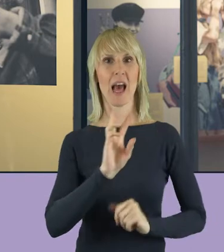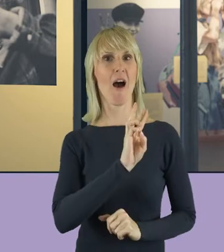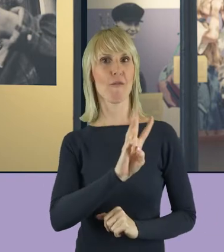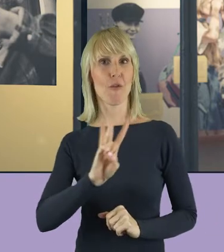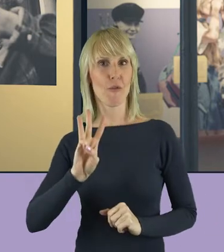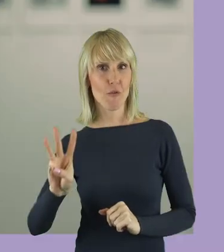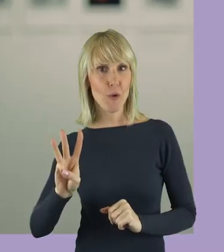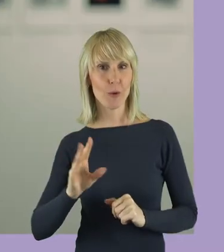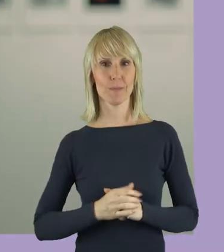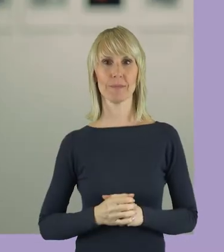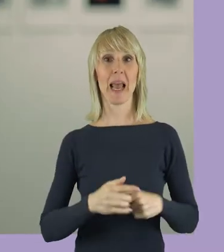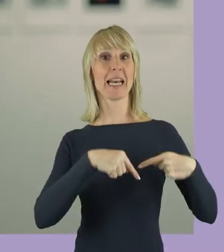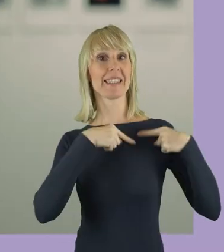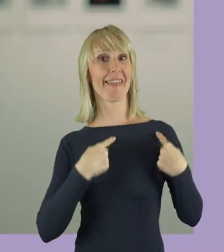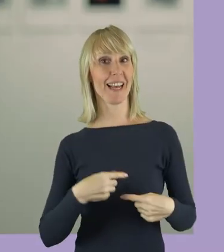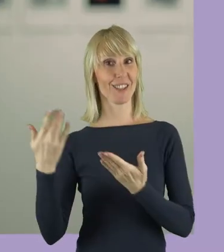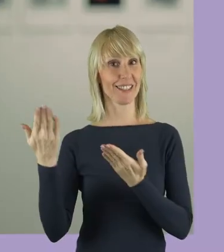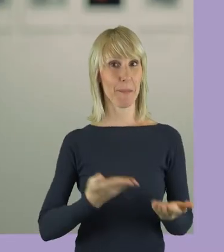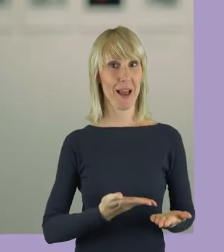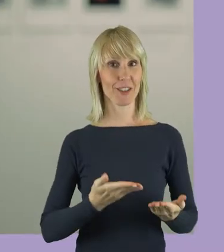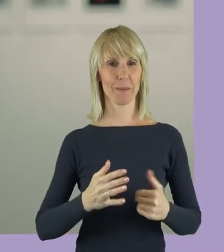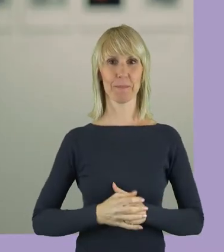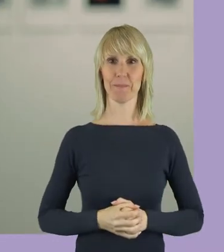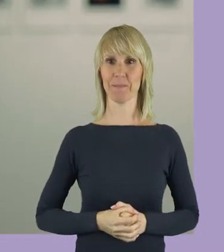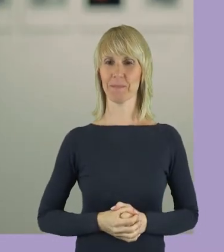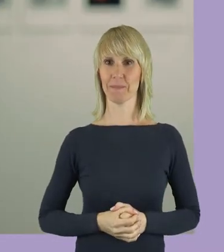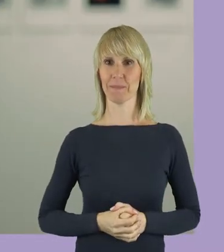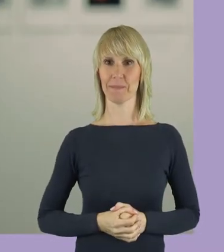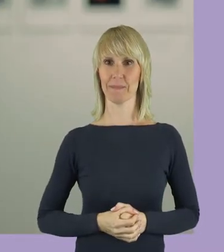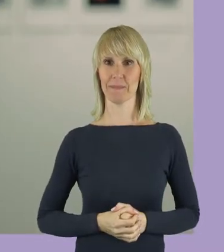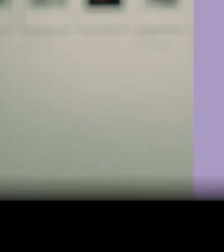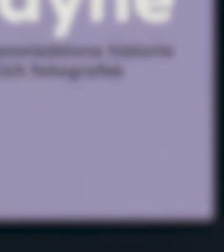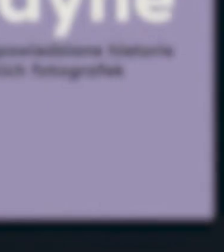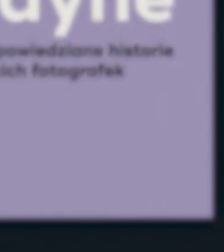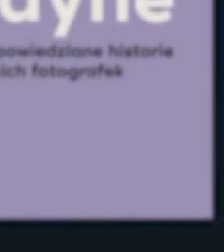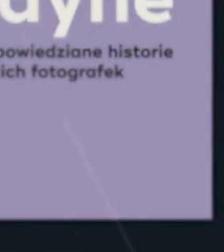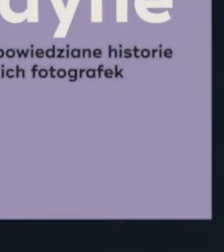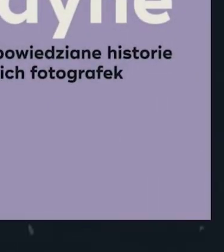stronie internetowej. Serdecznie zapraszamy. Adam Klimczak, Muzeum Miasta Łodzi.